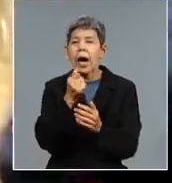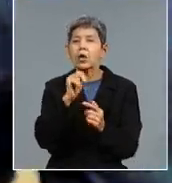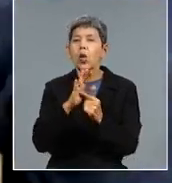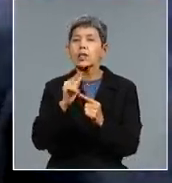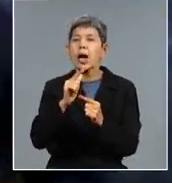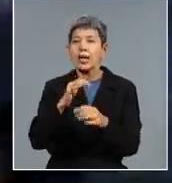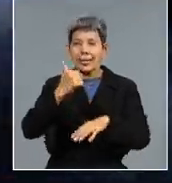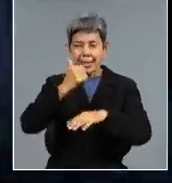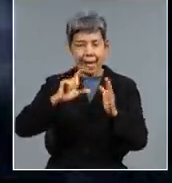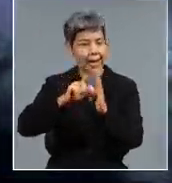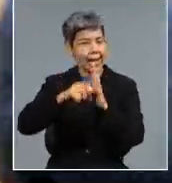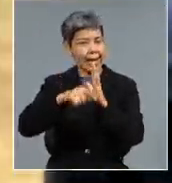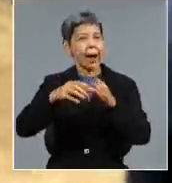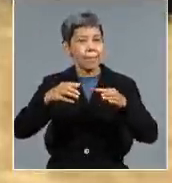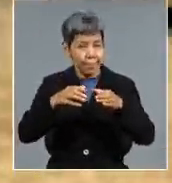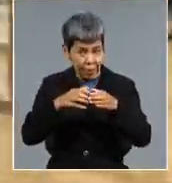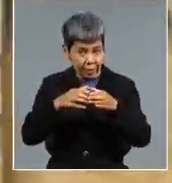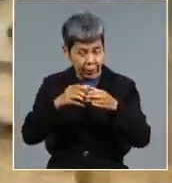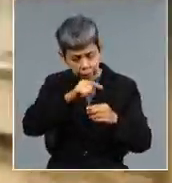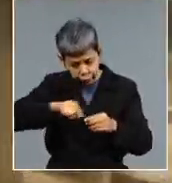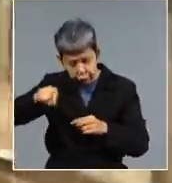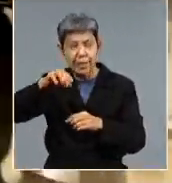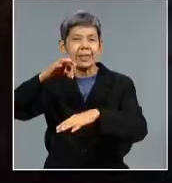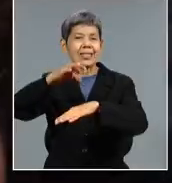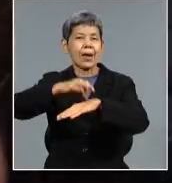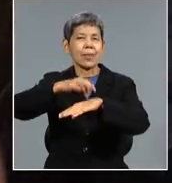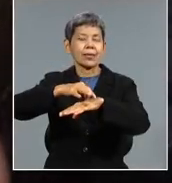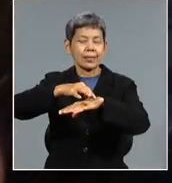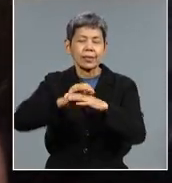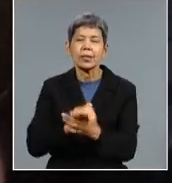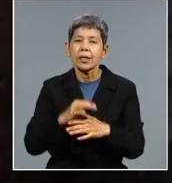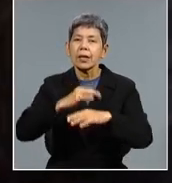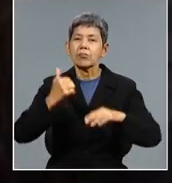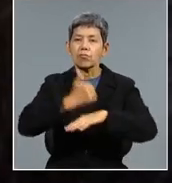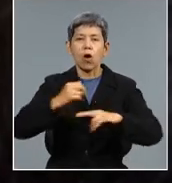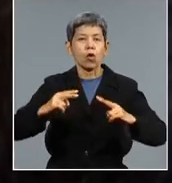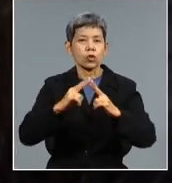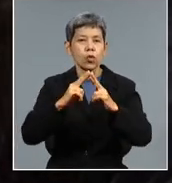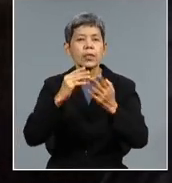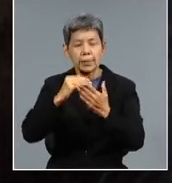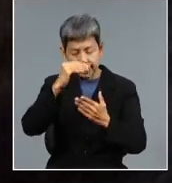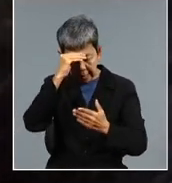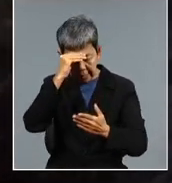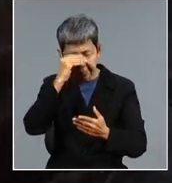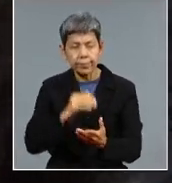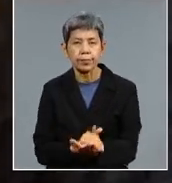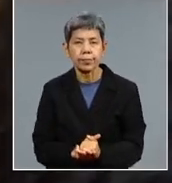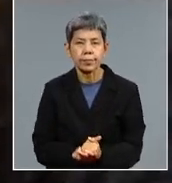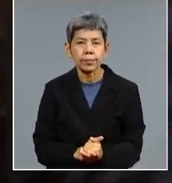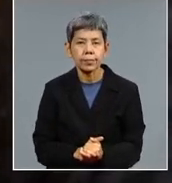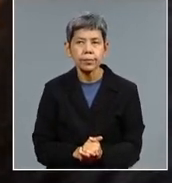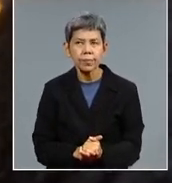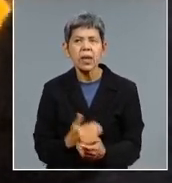ซึ่งเป็นเลขาธิการพรรคไปนั่งในตำแหน่งที่ใหญ่กว่าก็คือรัฐมนตรีว่าการกระทรวงศึกษาธิการค่ะ